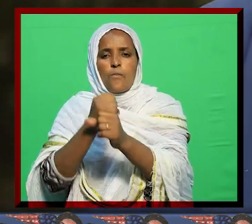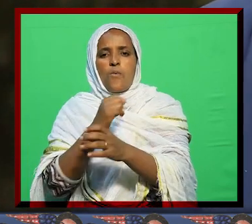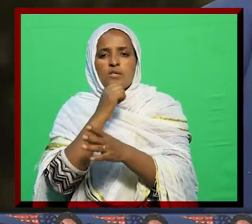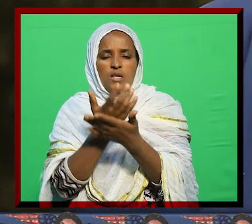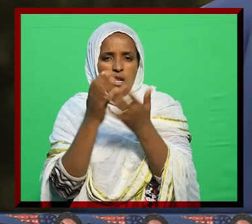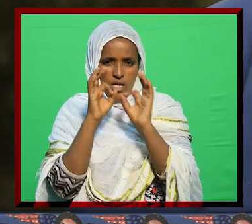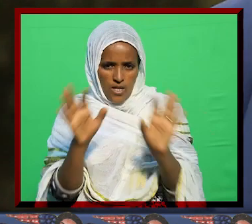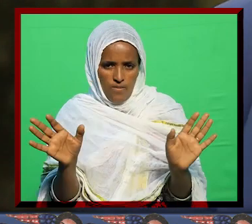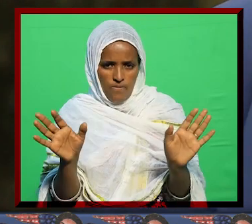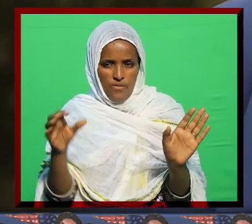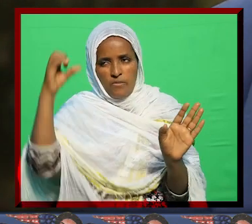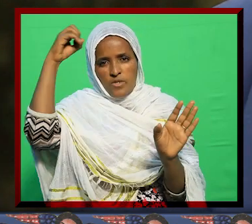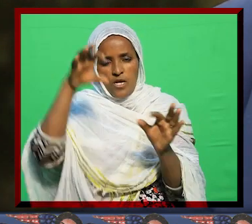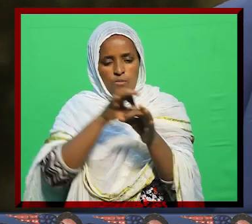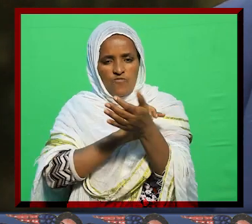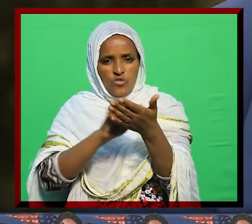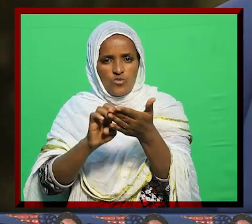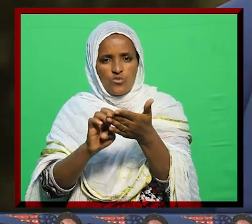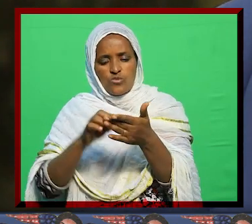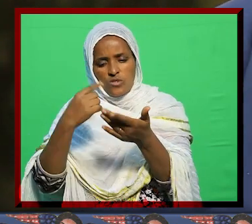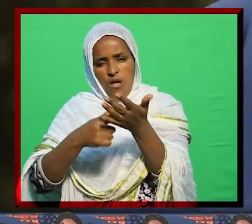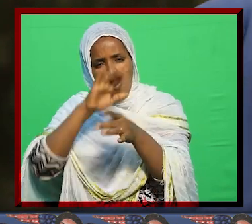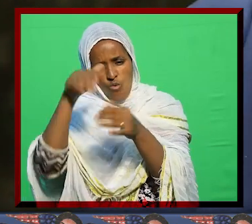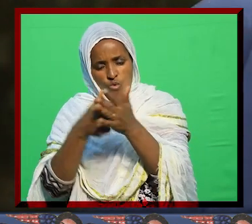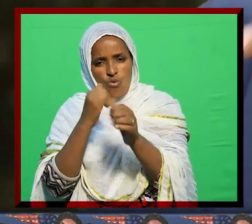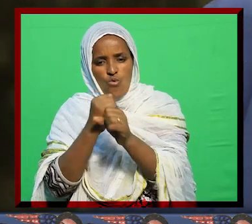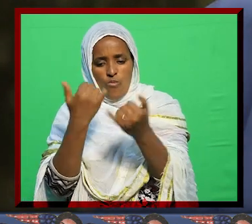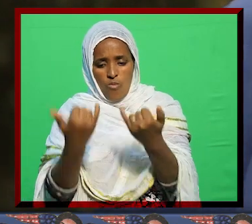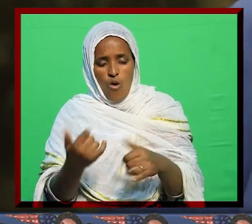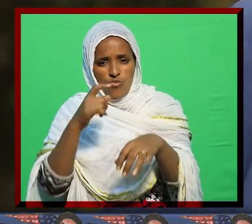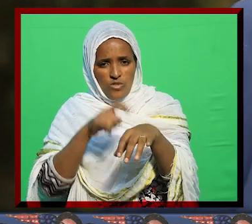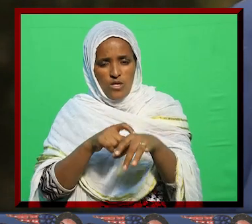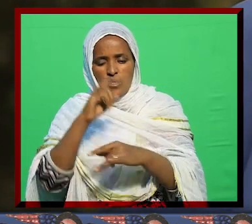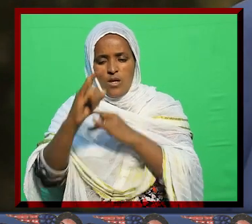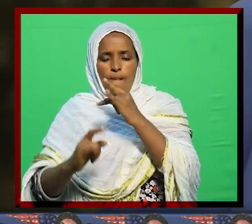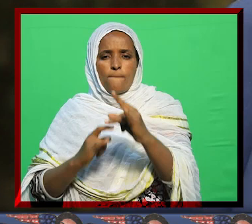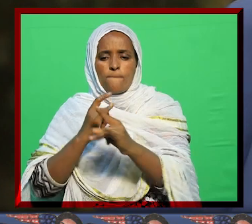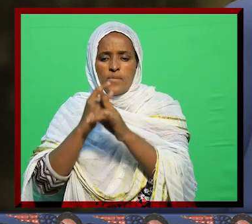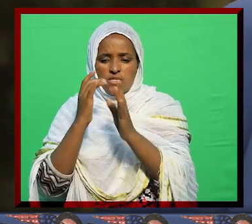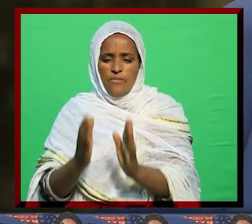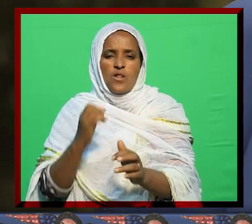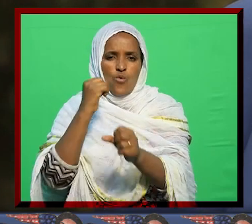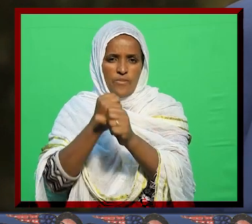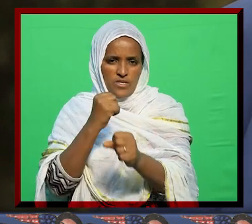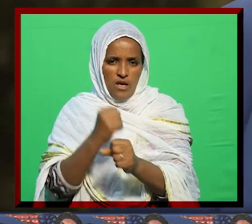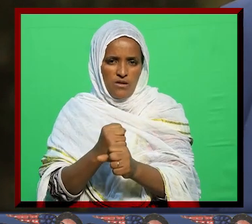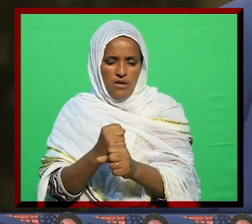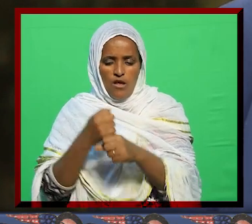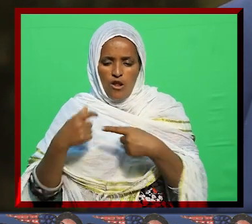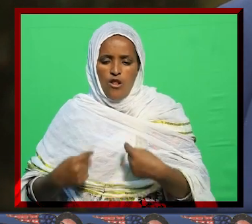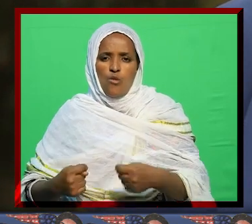በጸጋ መንፈስ ቅዱስ የማይሰራ ነገር የለም። በጸጋ መንፈስ ቅዱስ ነው የሰሩት ያ ሁሉ። በአሁን ሰዓት በዘመናዊ